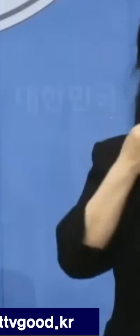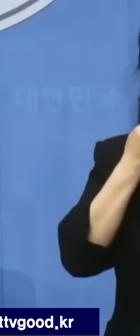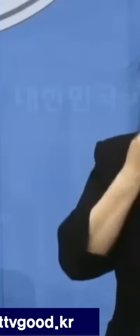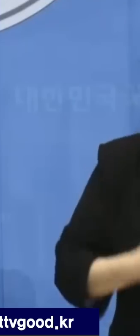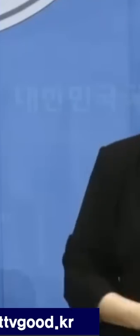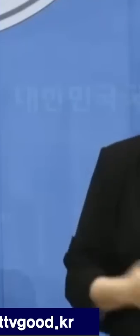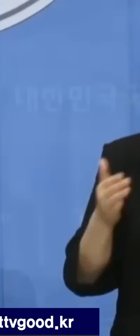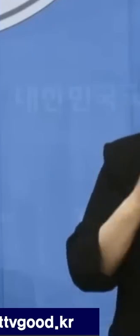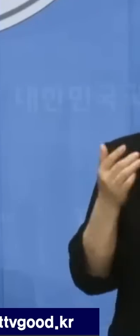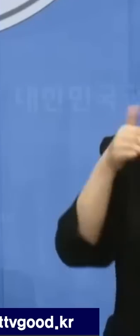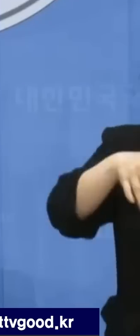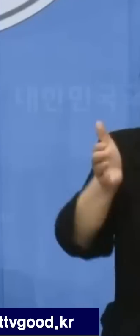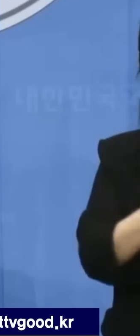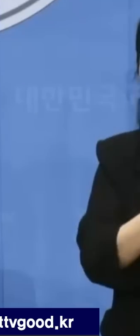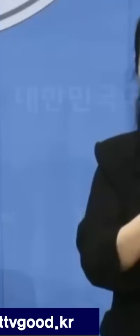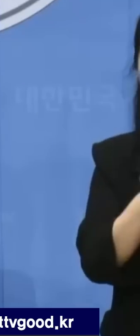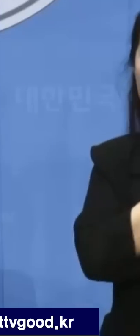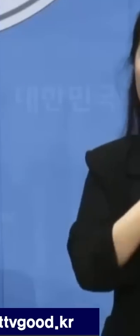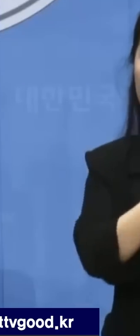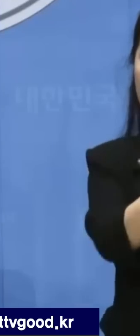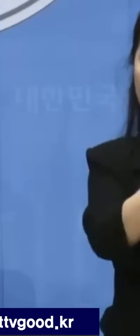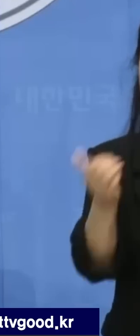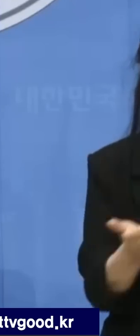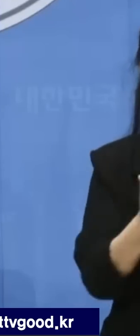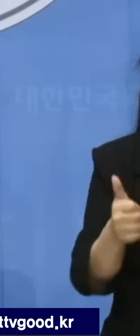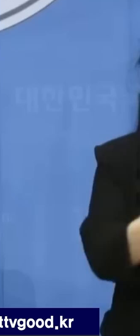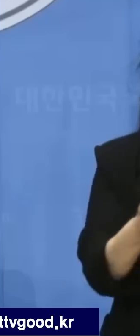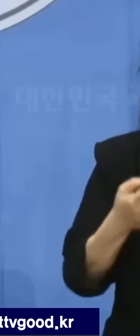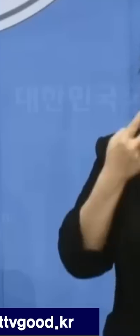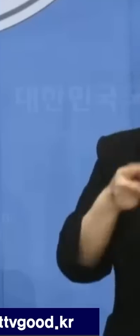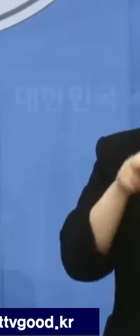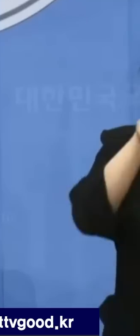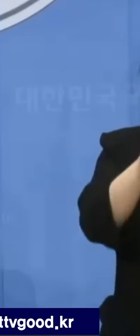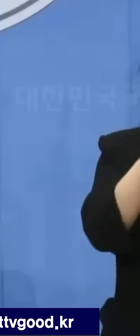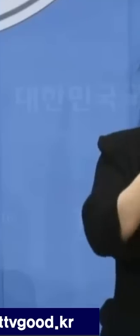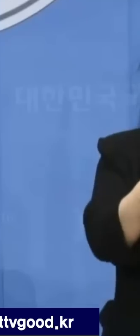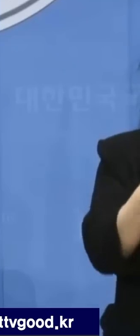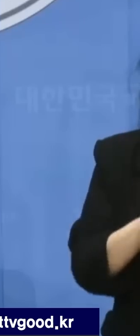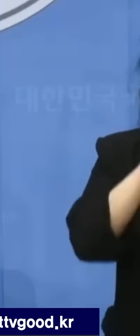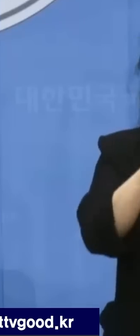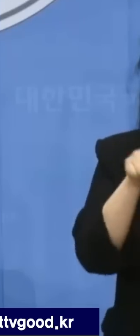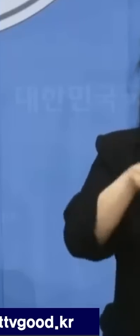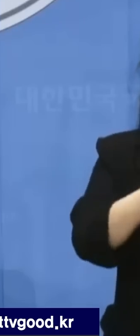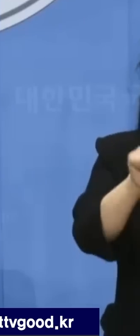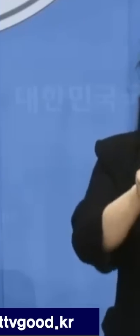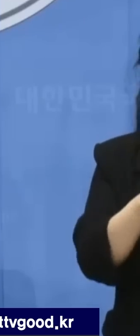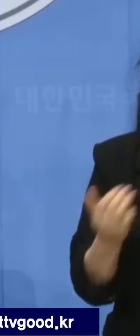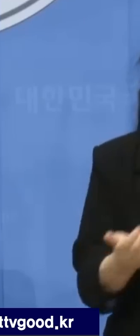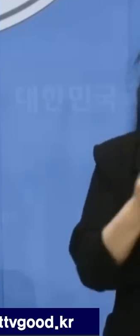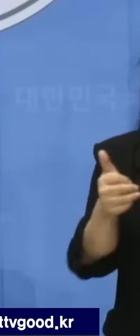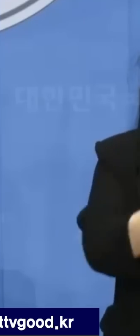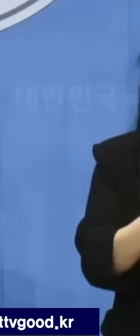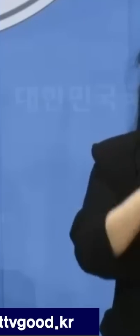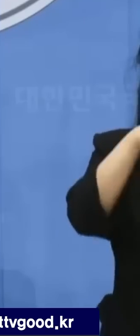저는 더불어민주당 당원대표 최고위원에 출마합니다. 최고위원으로서 강한